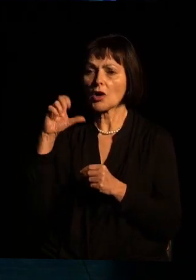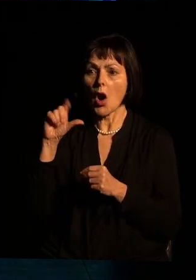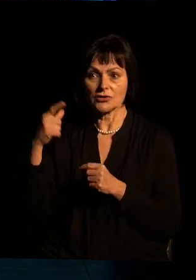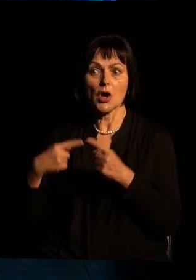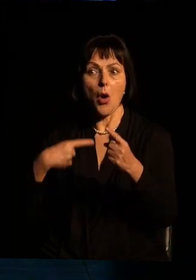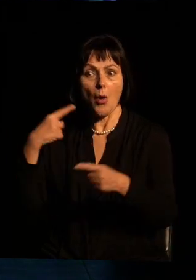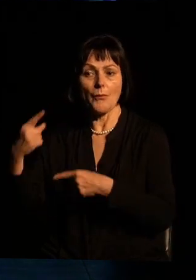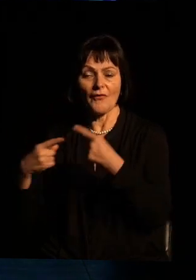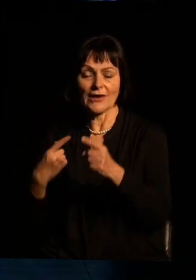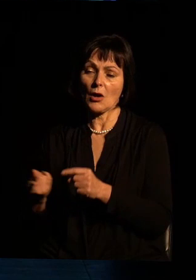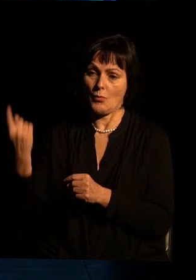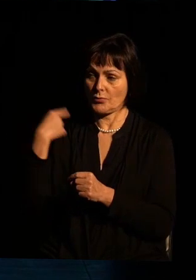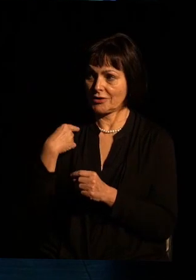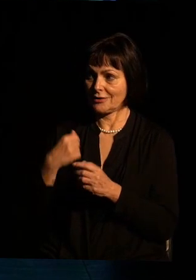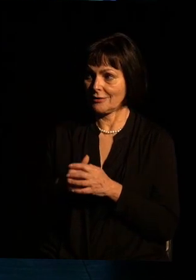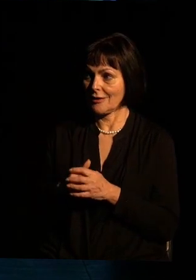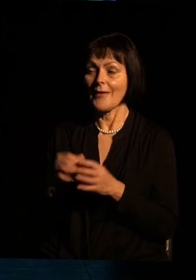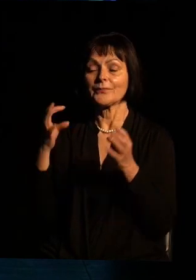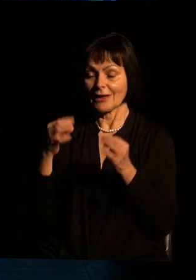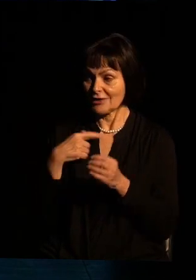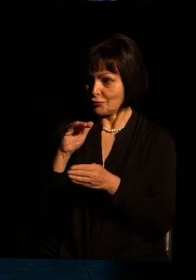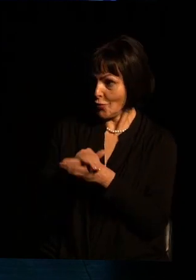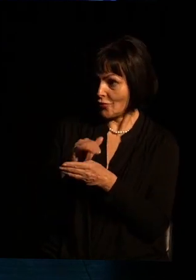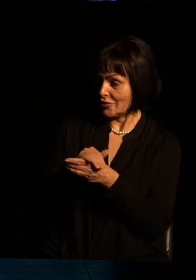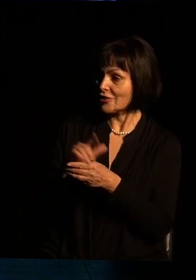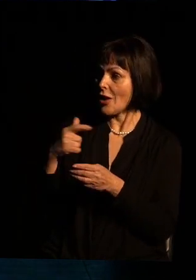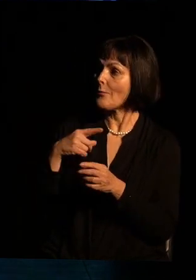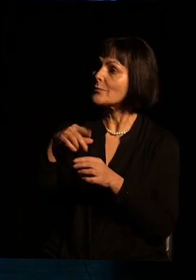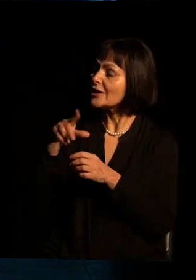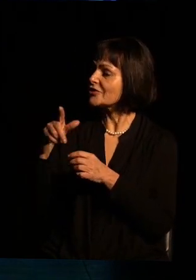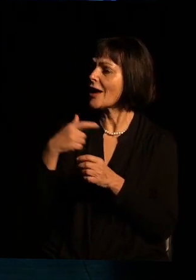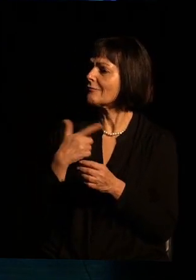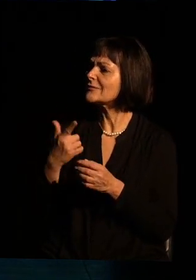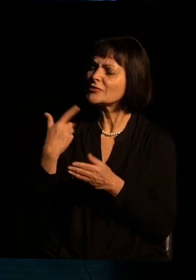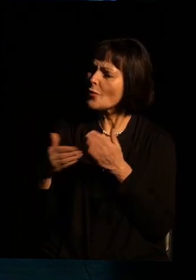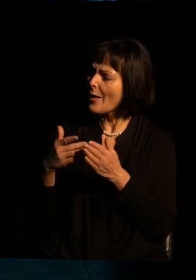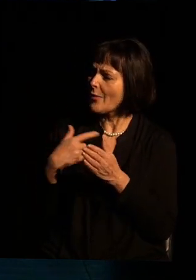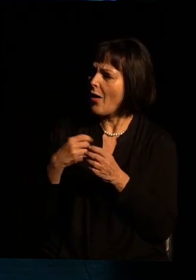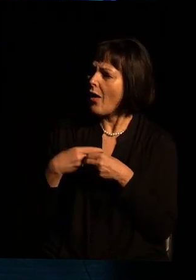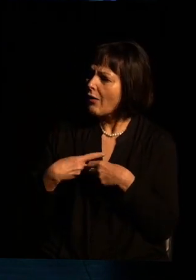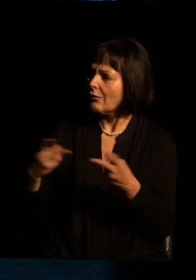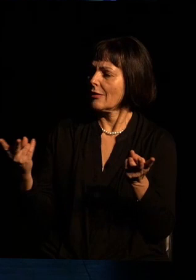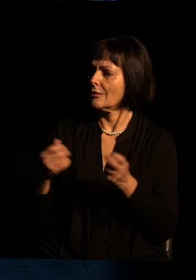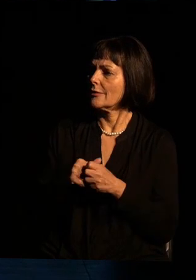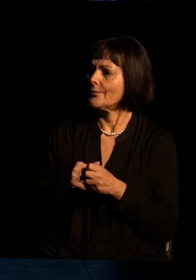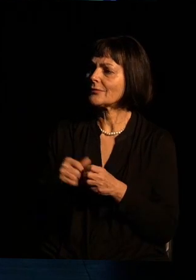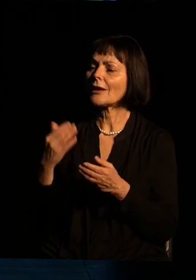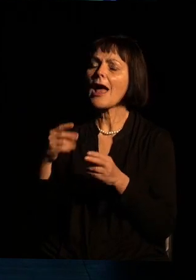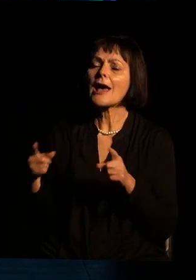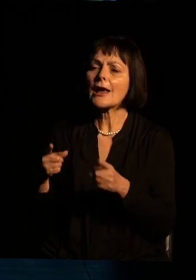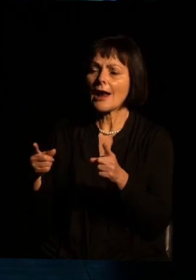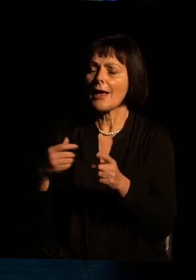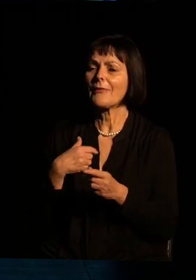którym opowiadał w poprzedniej prelekcji. Także powiedz, zgodzisz się z tym, że takie przejścia są niedoceniane? Oczywiście, może dlatego,